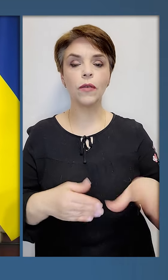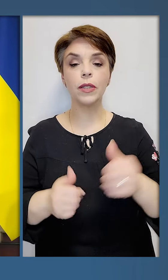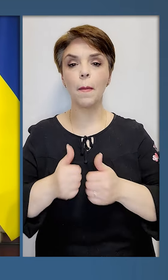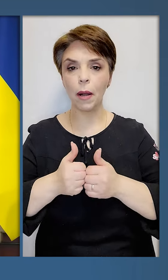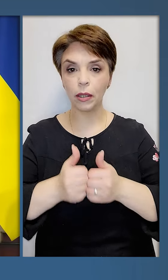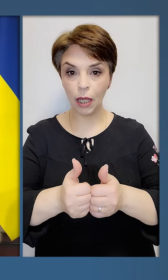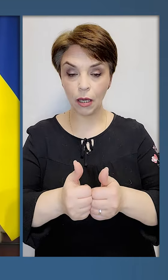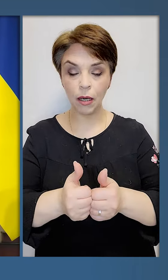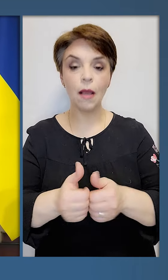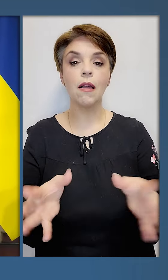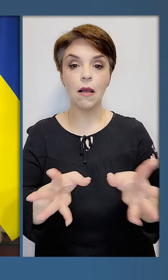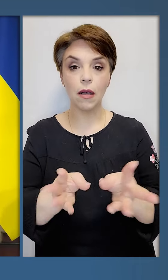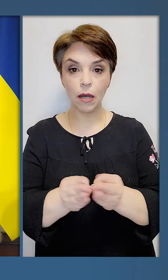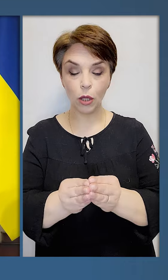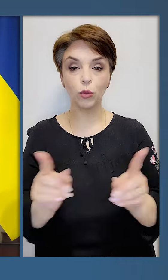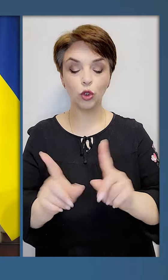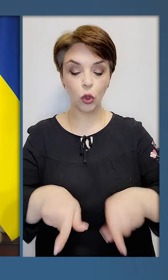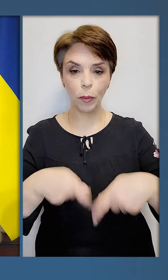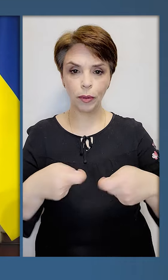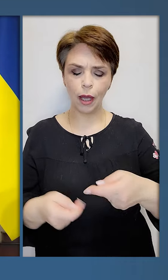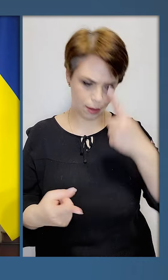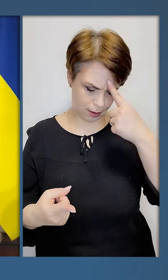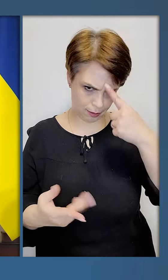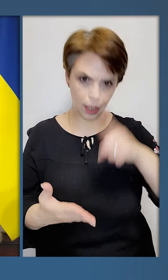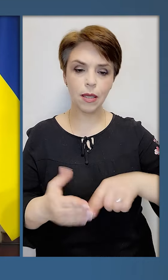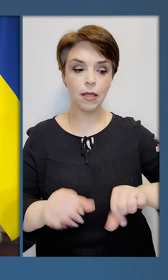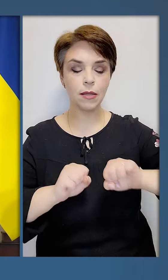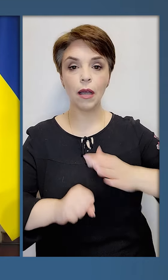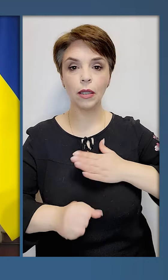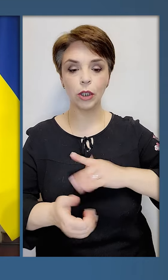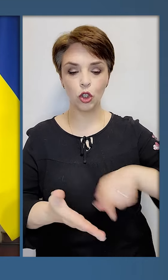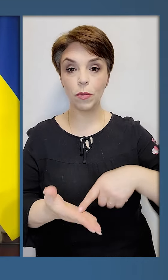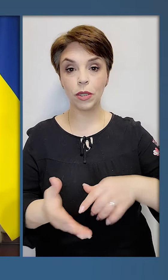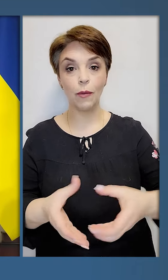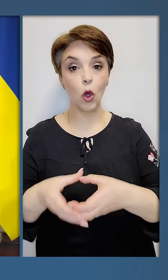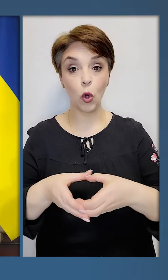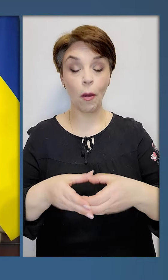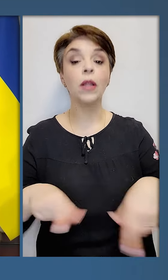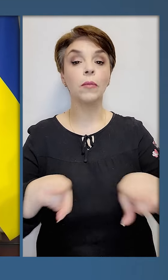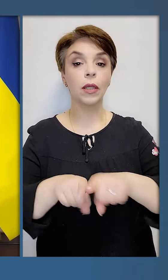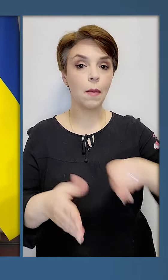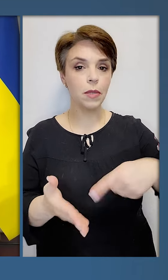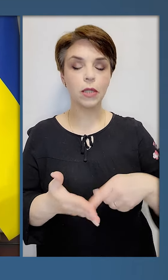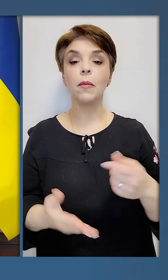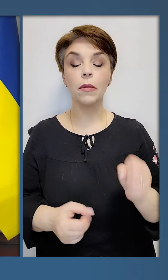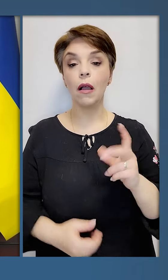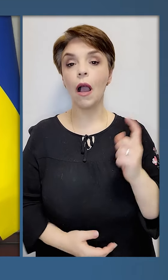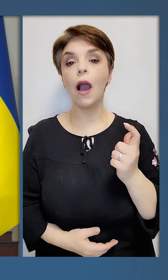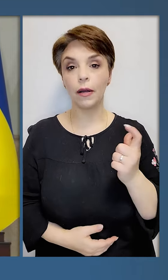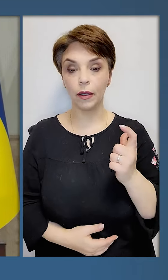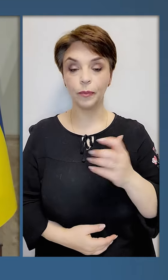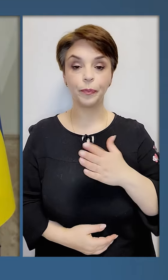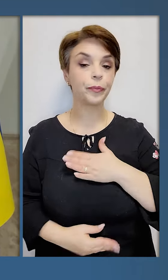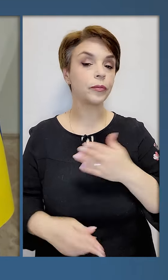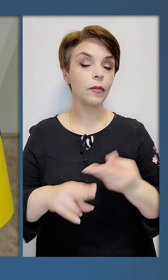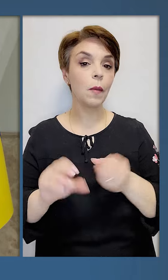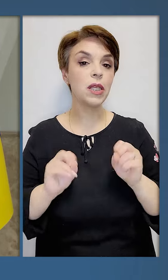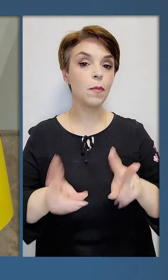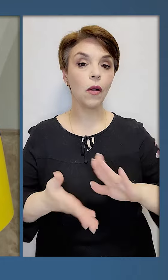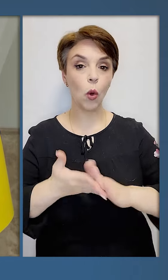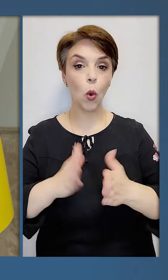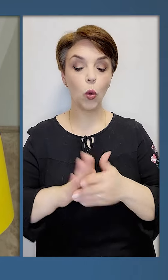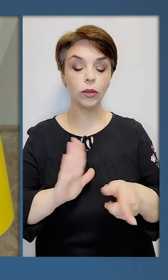всі партнери разом, щоб дати надійний захист нашим містам і громадам, і таким містам, як Харків. Наша